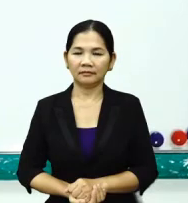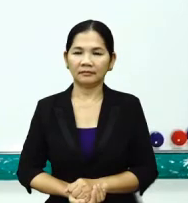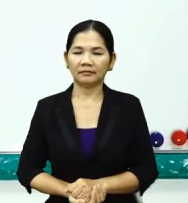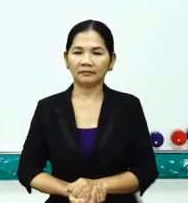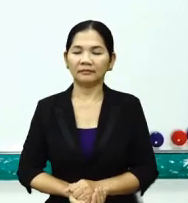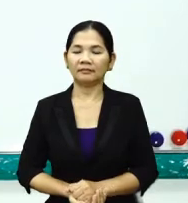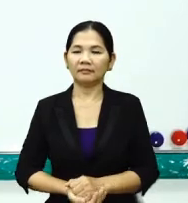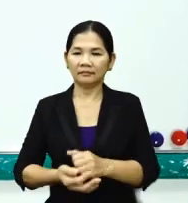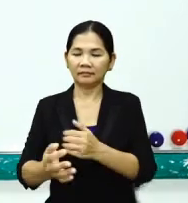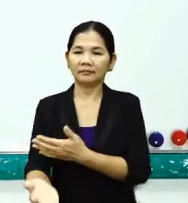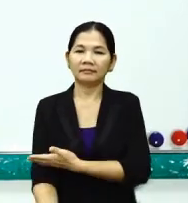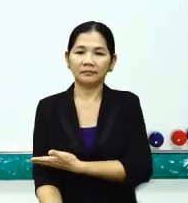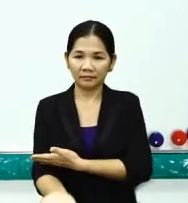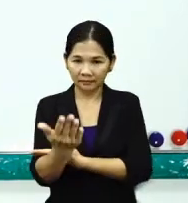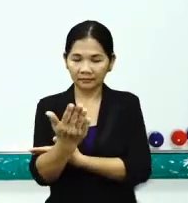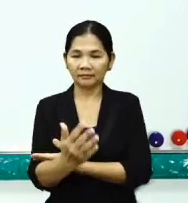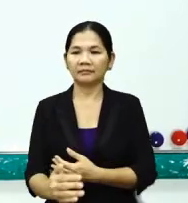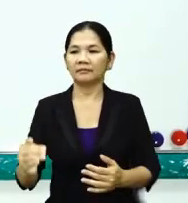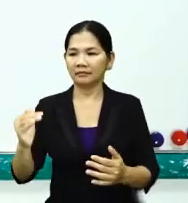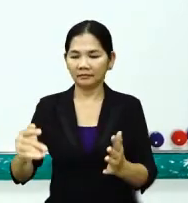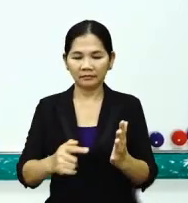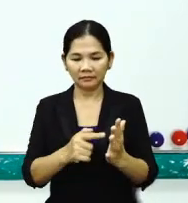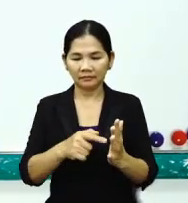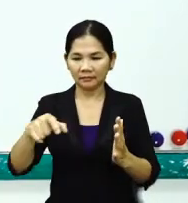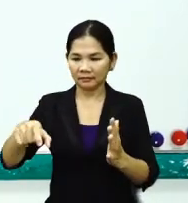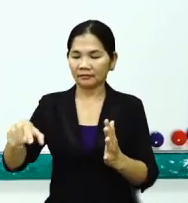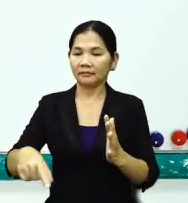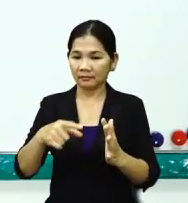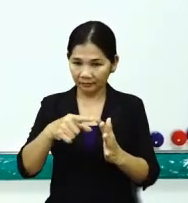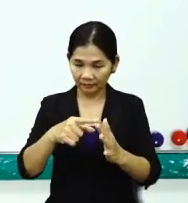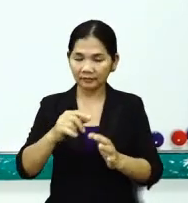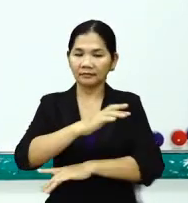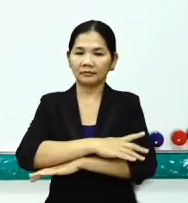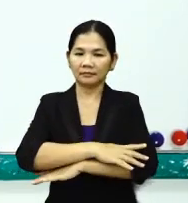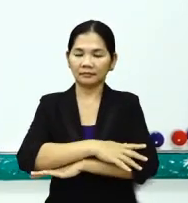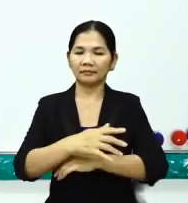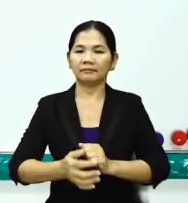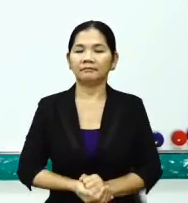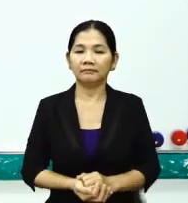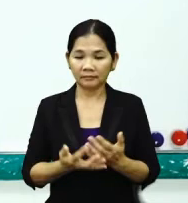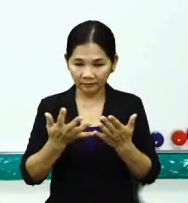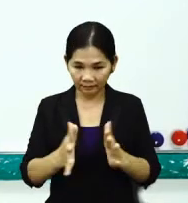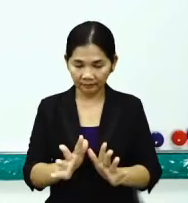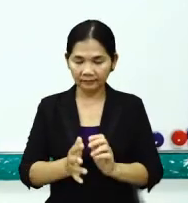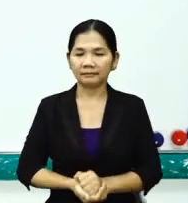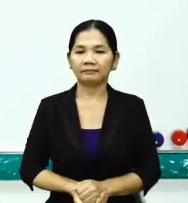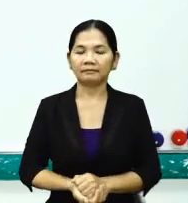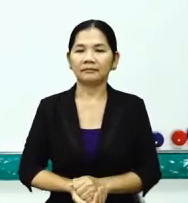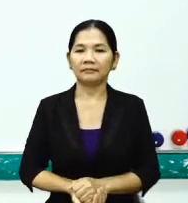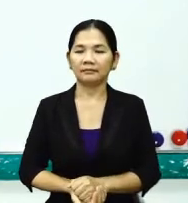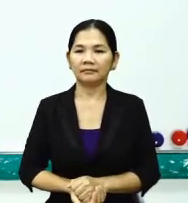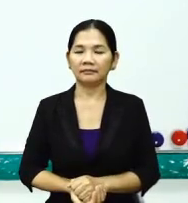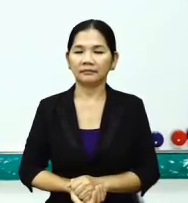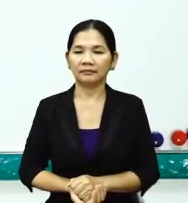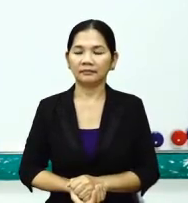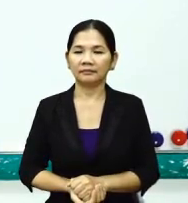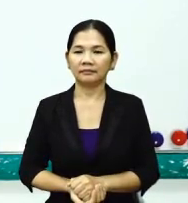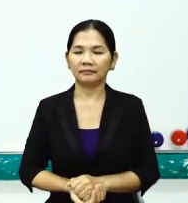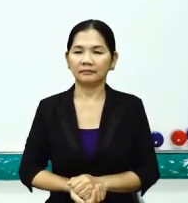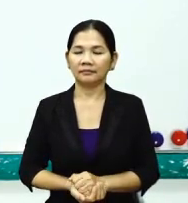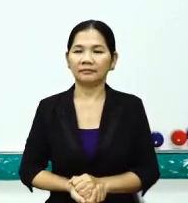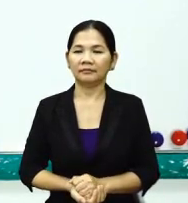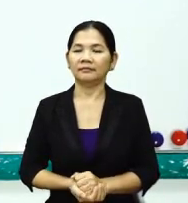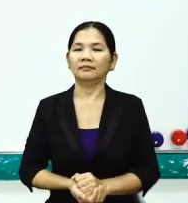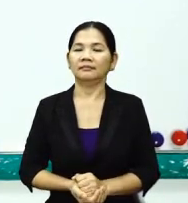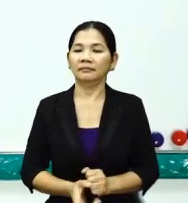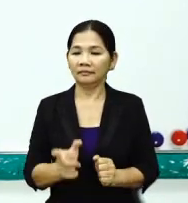bật ní sổ phí tùm nì chà rồi nè con chà bởi rồi hai con đỏ